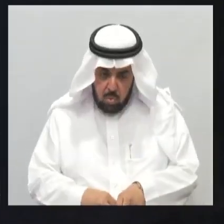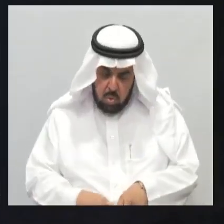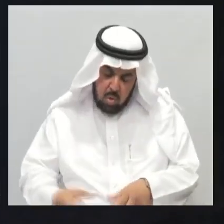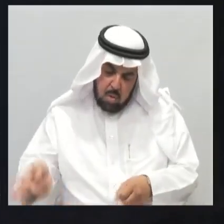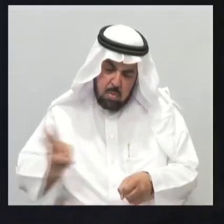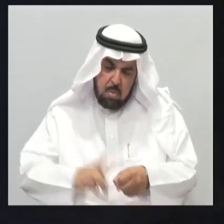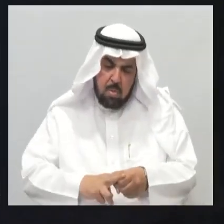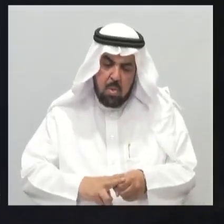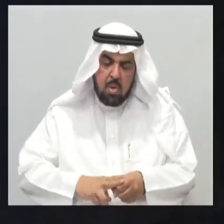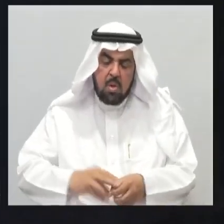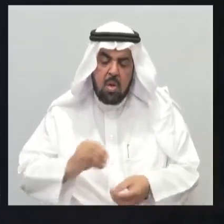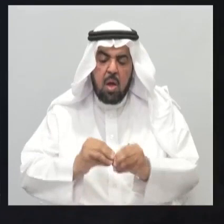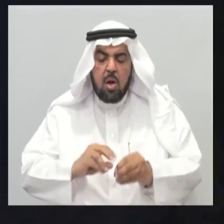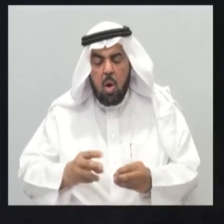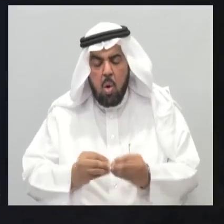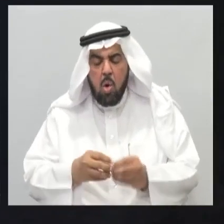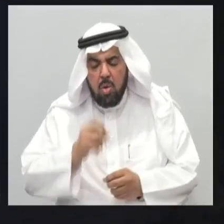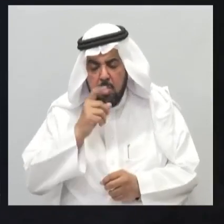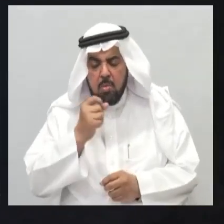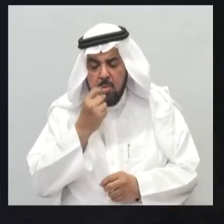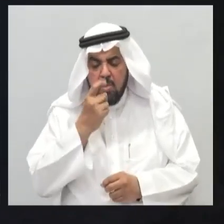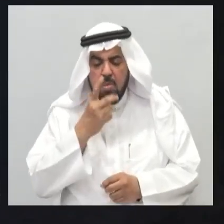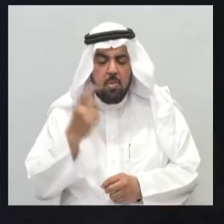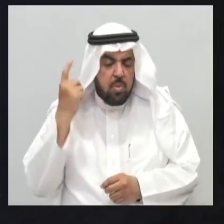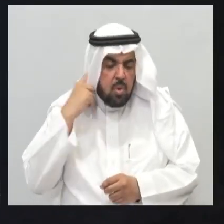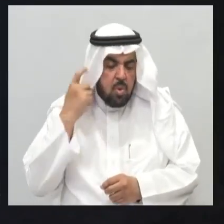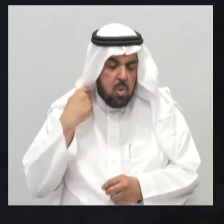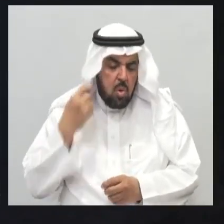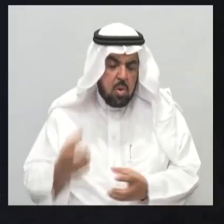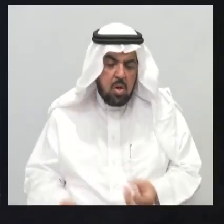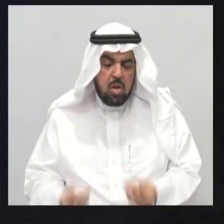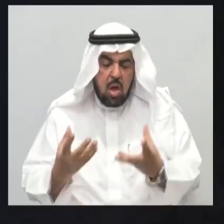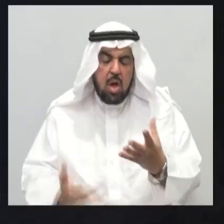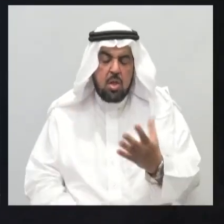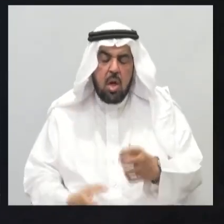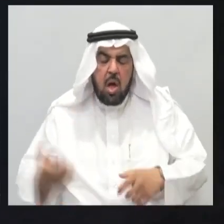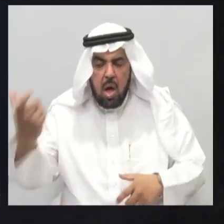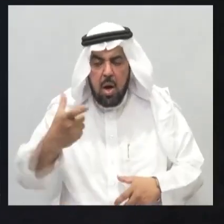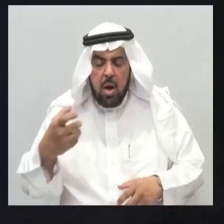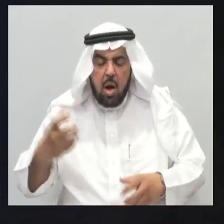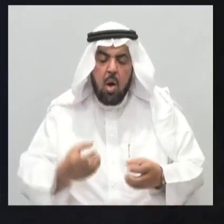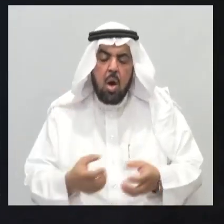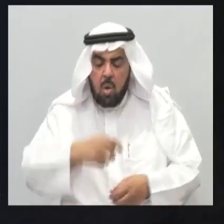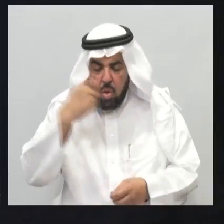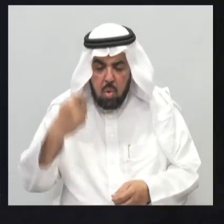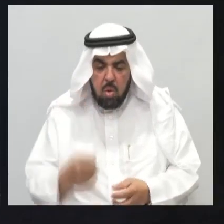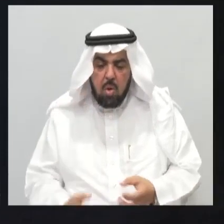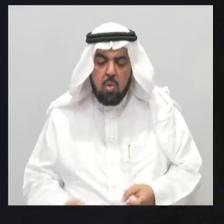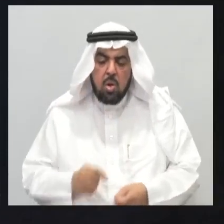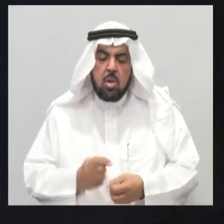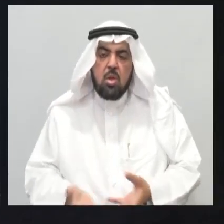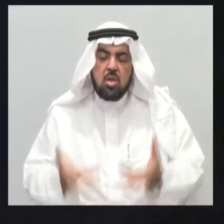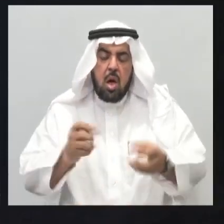هي؟ تغير اللون، الرائحة، حدوث صوت، إنتاج حرارة أو ضوء، وتصاعد في